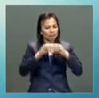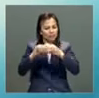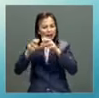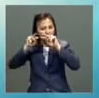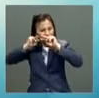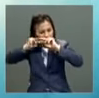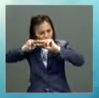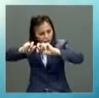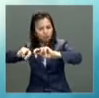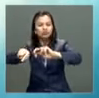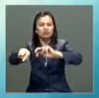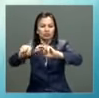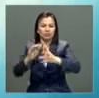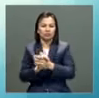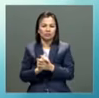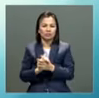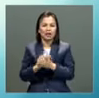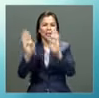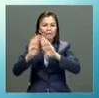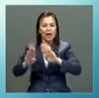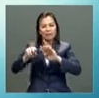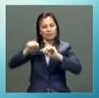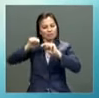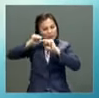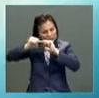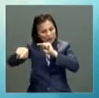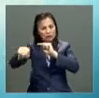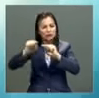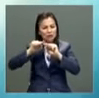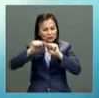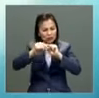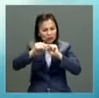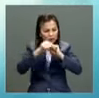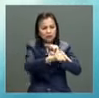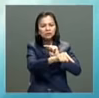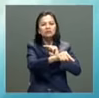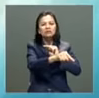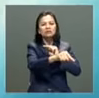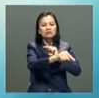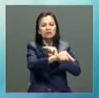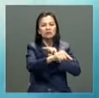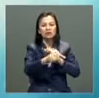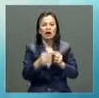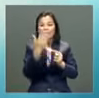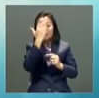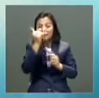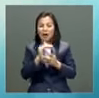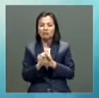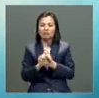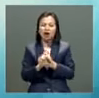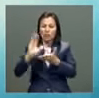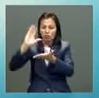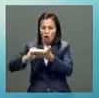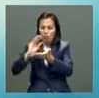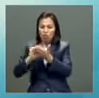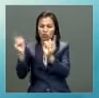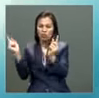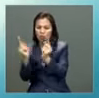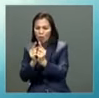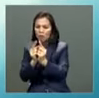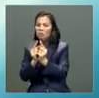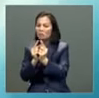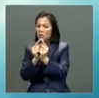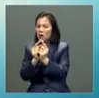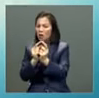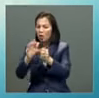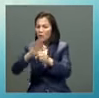ต้องมีความเสี่ยงเพราะฉะนั้นเราใช้ active case finding แต่เราก็เจอไม่แตกต่างกันอย่างกับเขามีการเทียบเคียงออกมาแล้วแต่อีกเรื่องนึงคือ